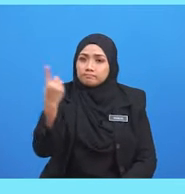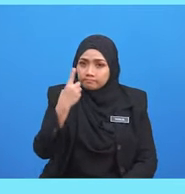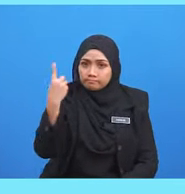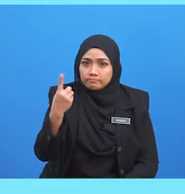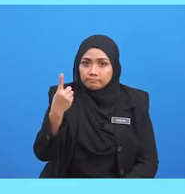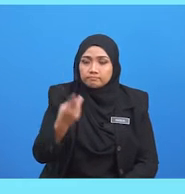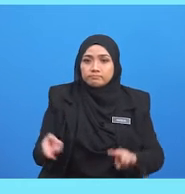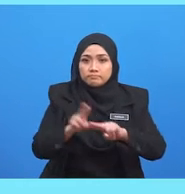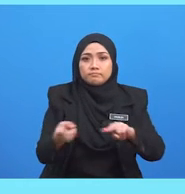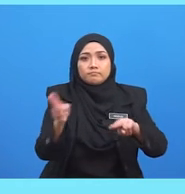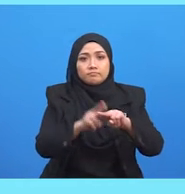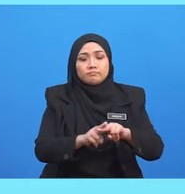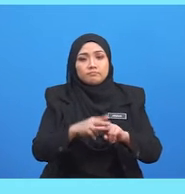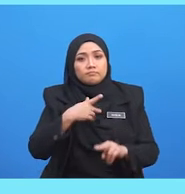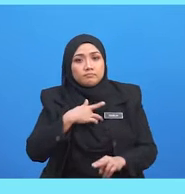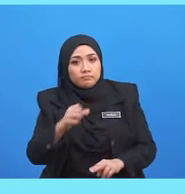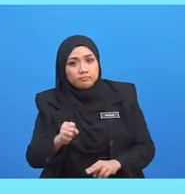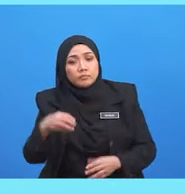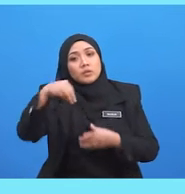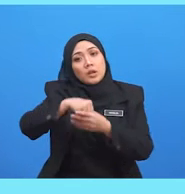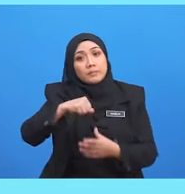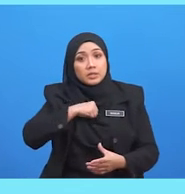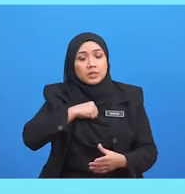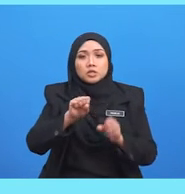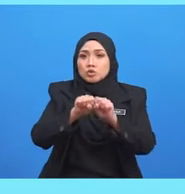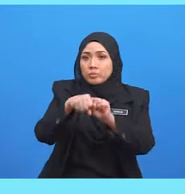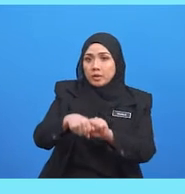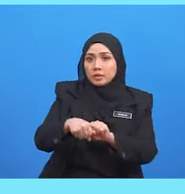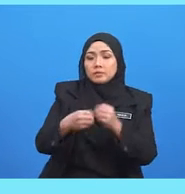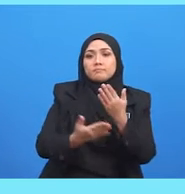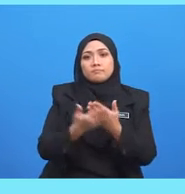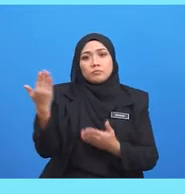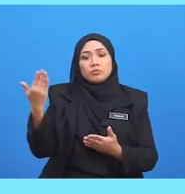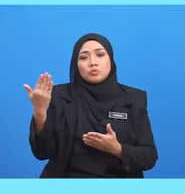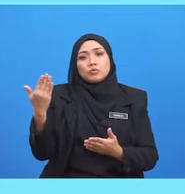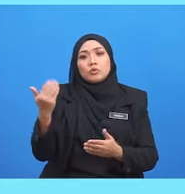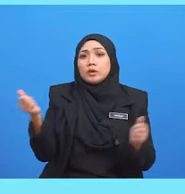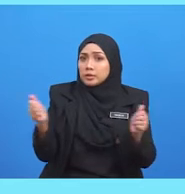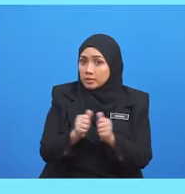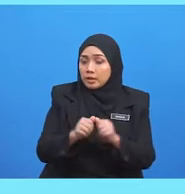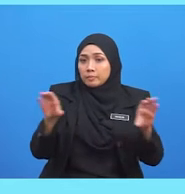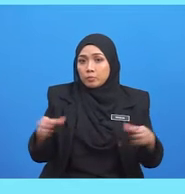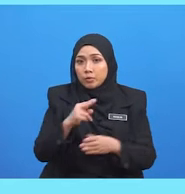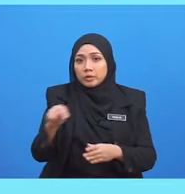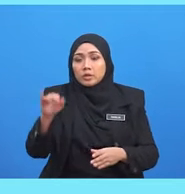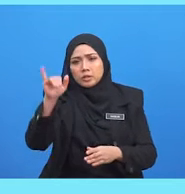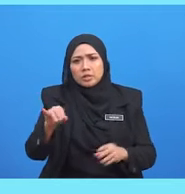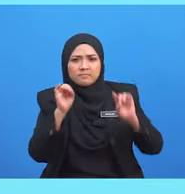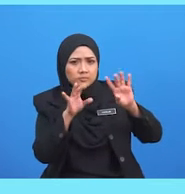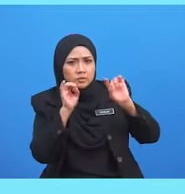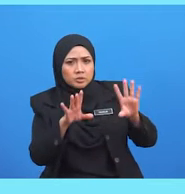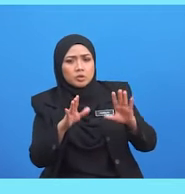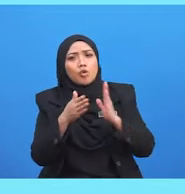sentiasa meningkatkan keimanan dalam diri supaya tidak mudah terjebak dengan perbuatan yang